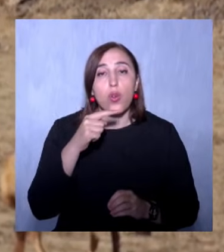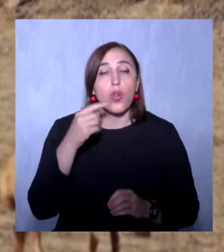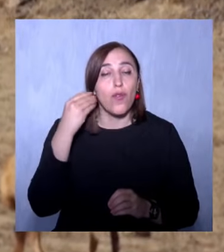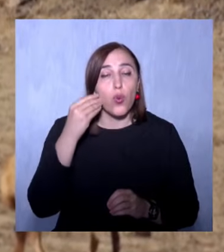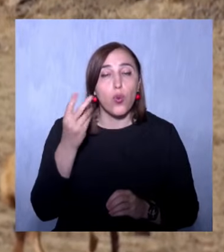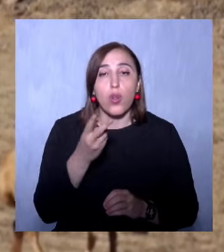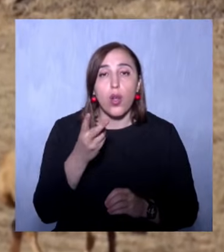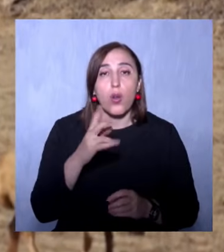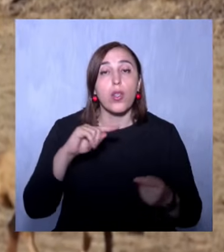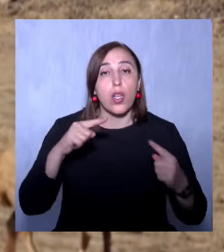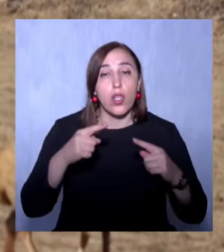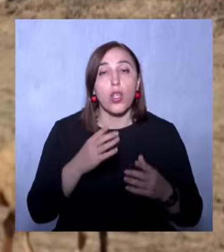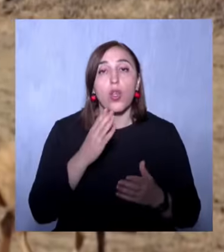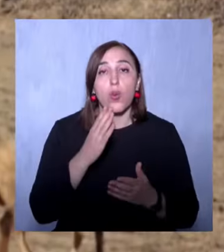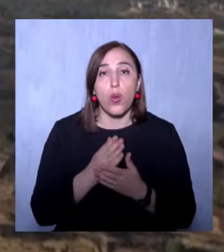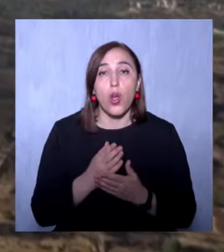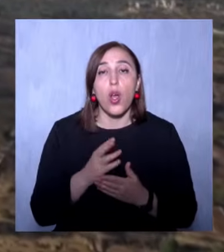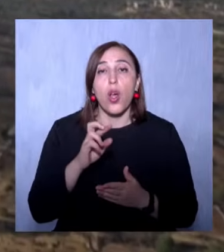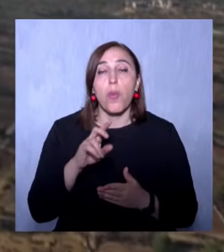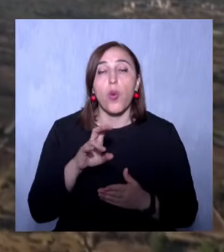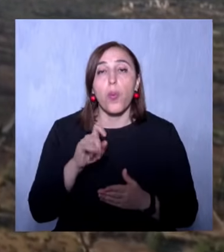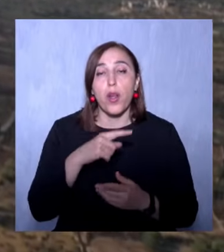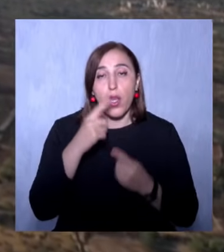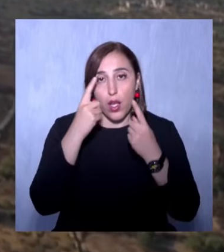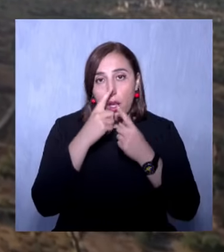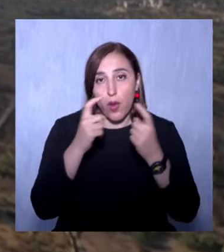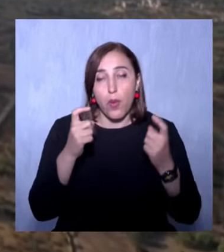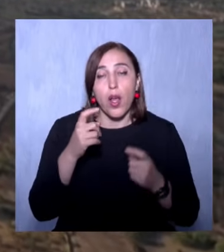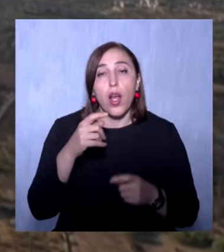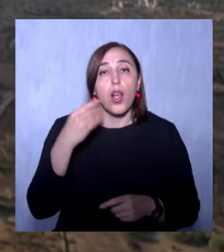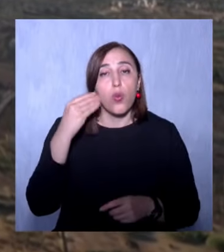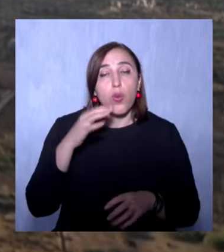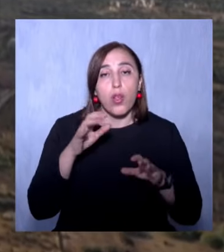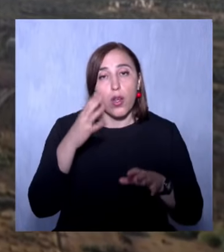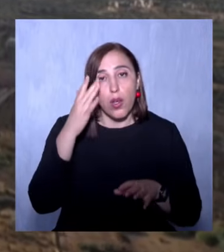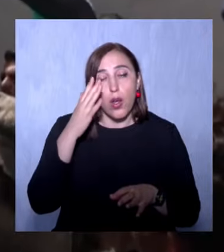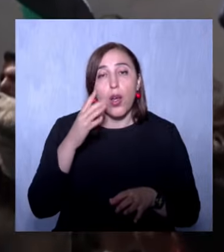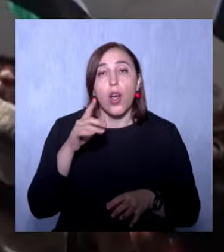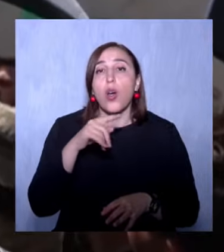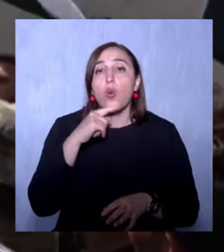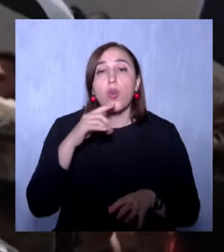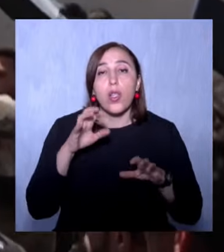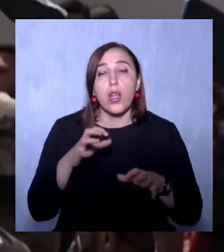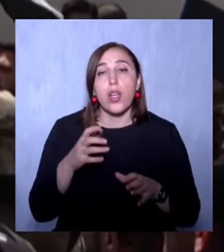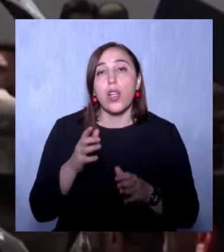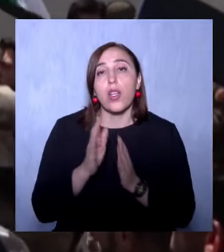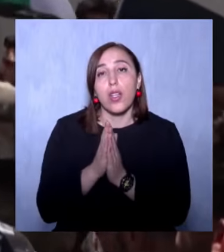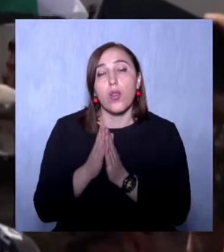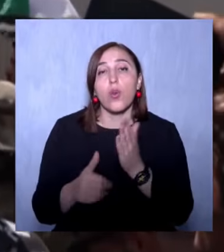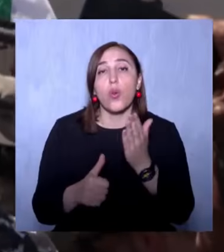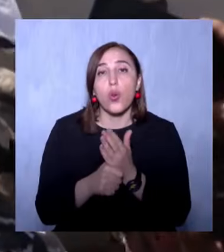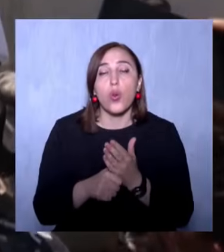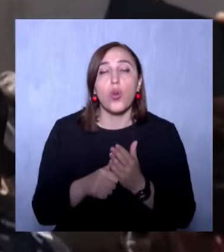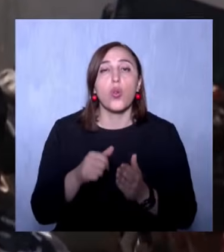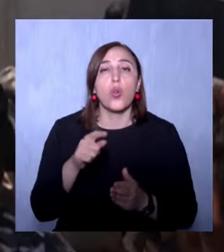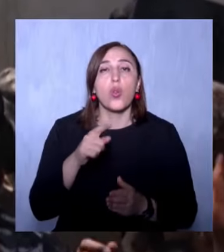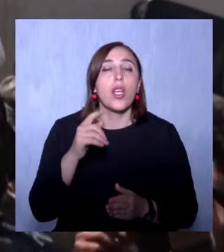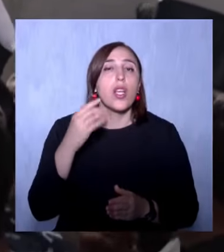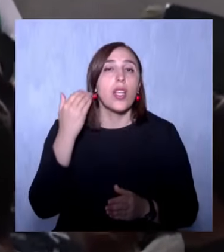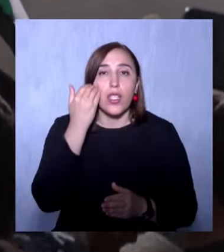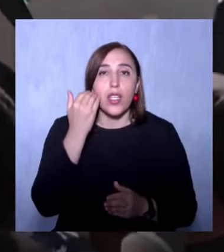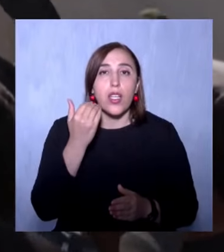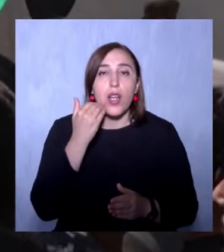տարաձայնություններ ունեն։ Բլումբերգն այսօր հայտնել է, թե Էրդողանը մտադիր է Վլադիմիր Պուտինից օգնություն խնդրել Սիրիայում քրդական ինքնապաշտպանական